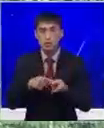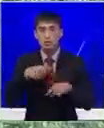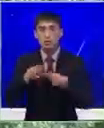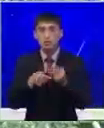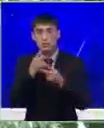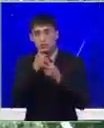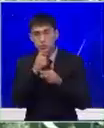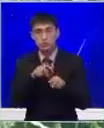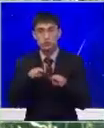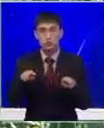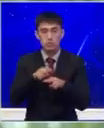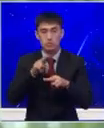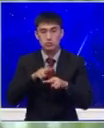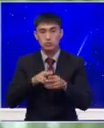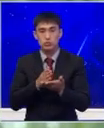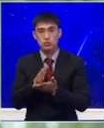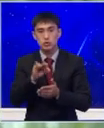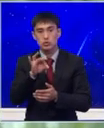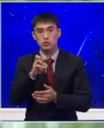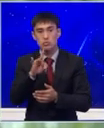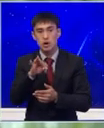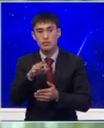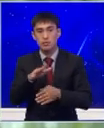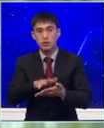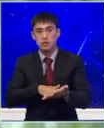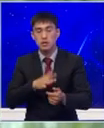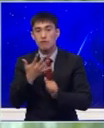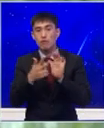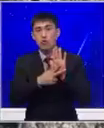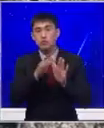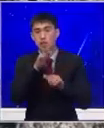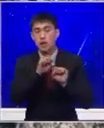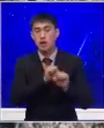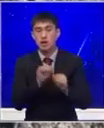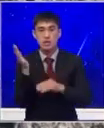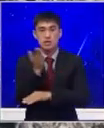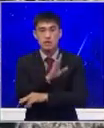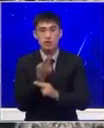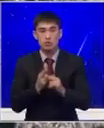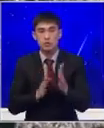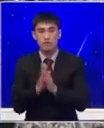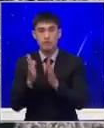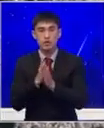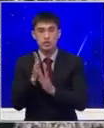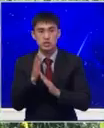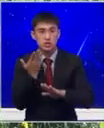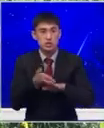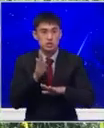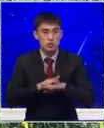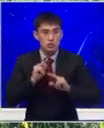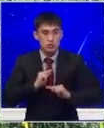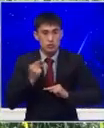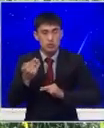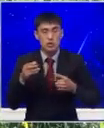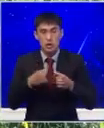Они наблюдают сотрудники патрульной службы Жандос смахов на протяжении восьми лет охраняет деревья которые были выращены тяжелым трудом